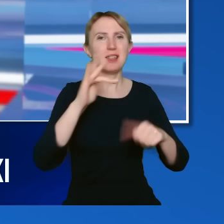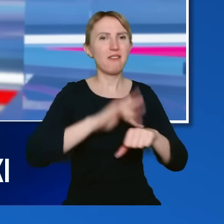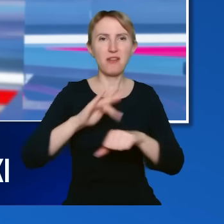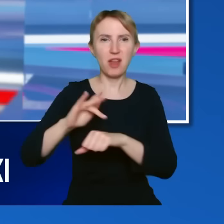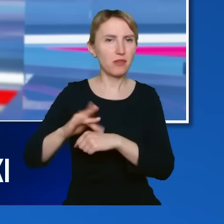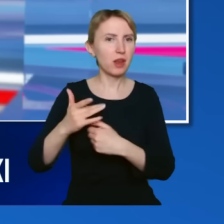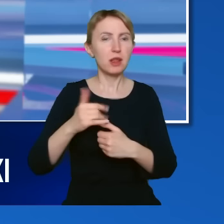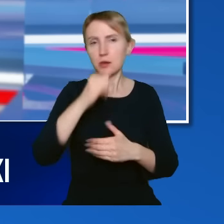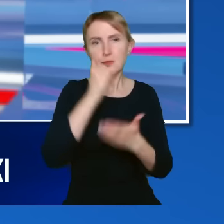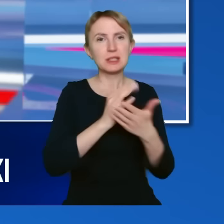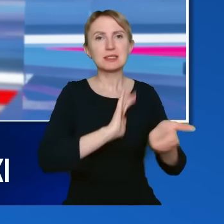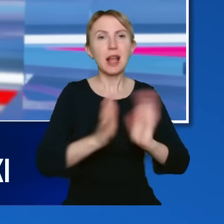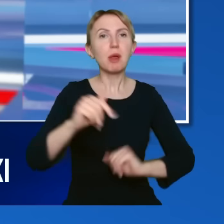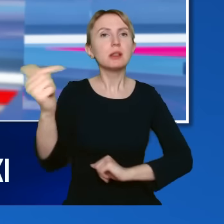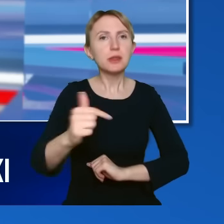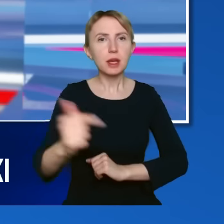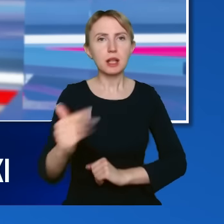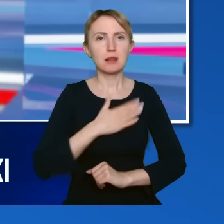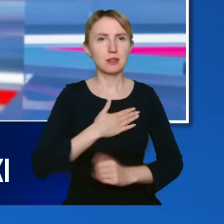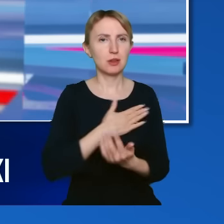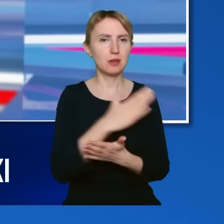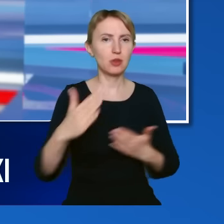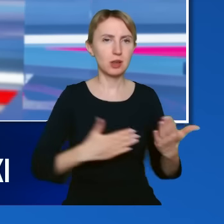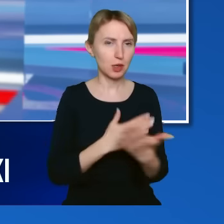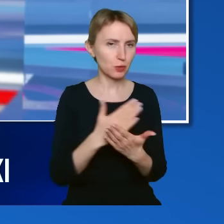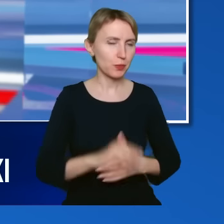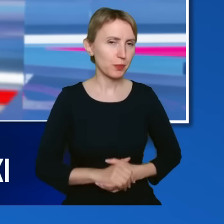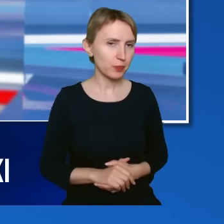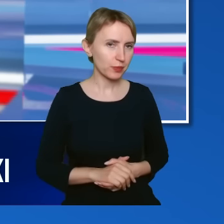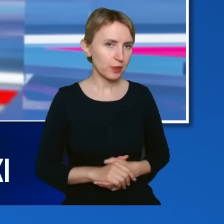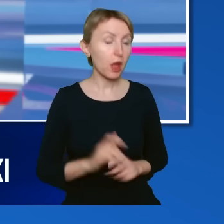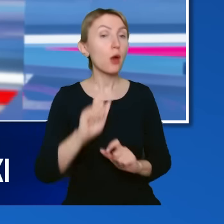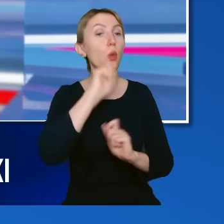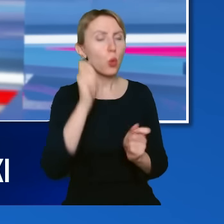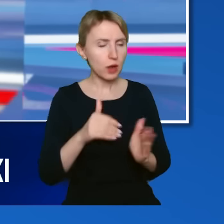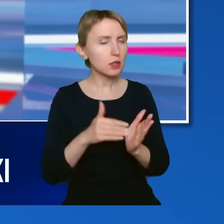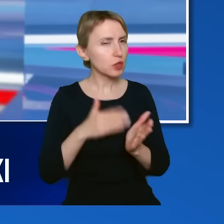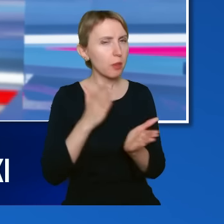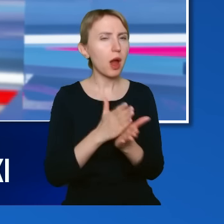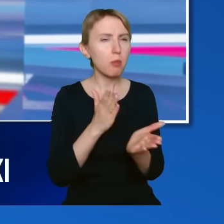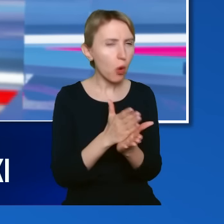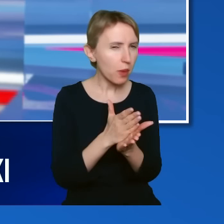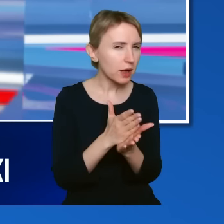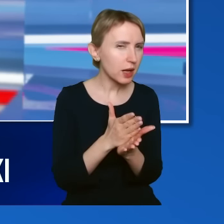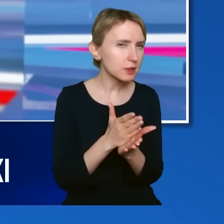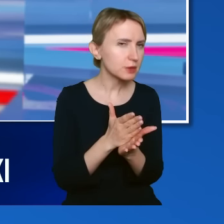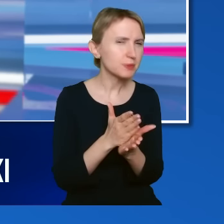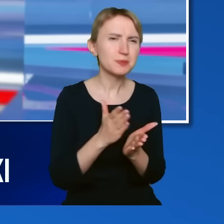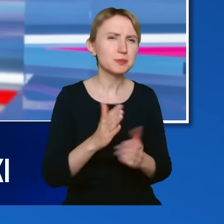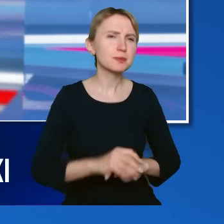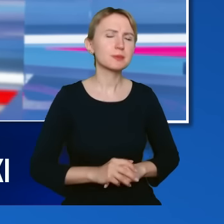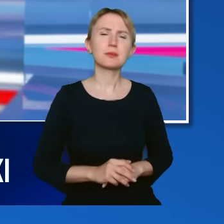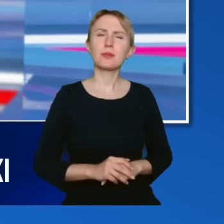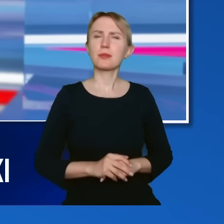o interesy naszego kraju. Oczywiście Ukrainie trzeba pomagać. Był skuteczniejszy niż rząd Donalda Tuska. Od